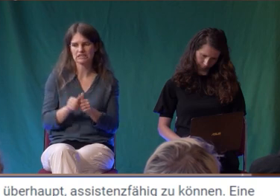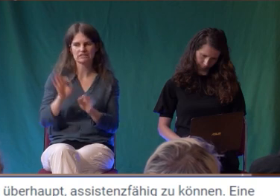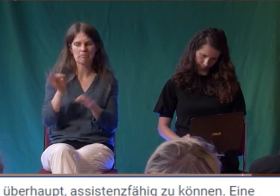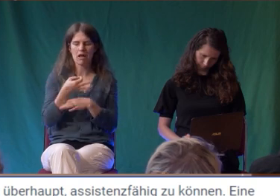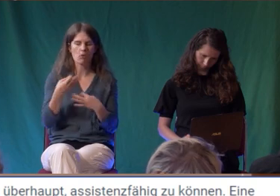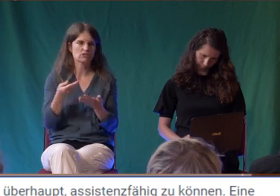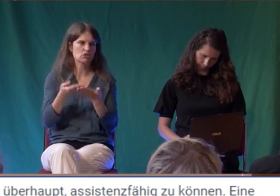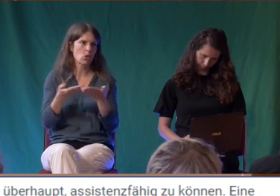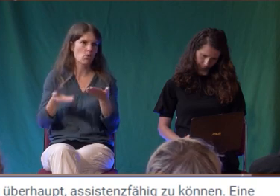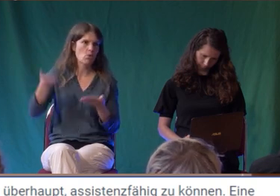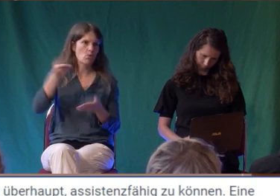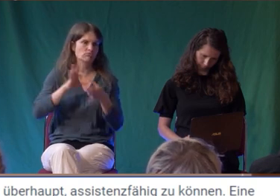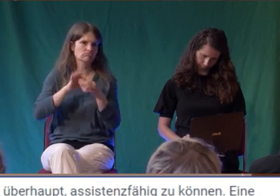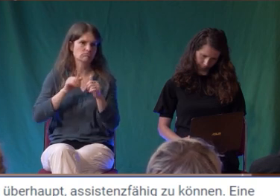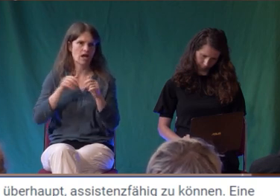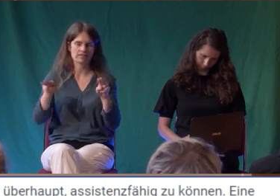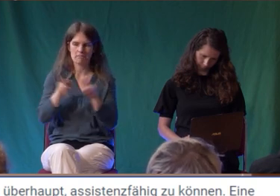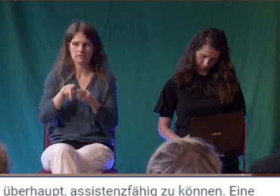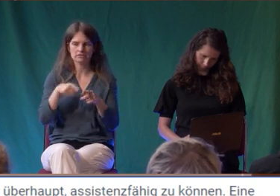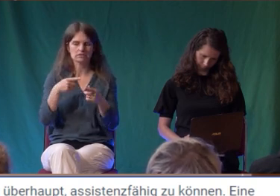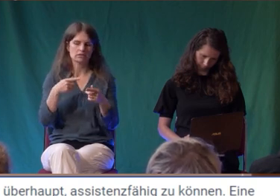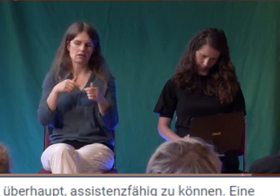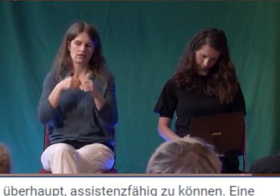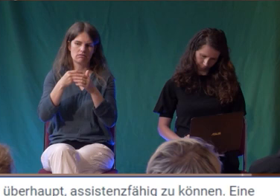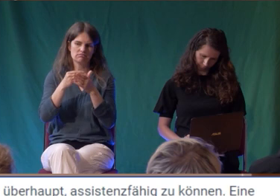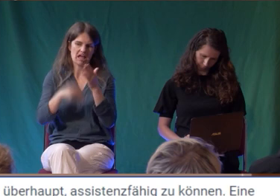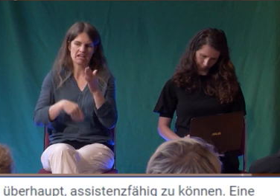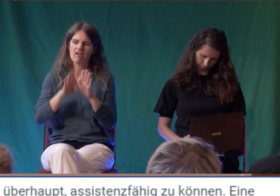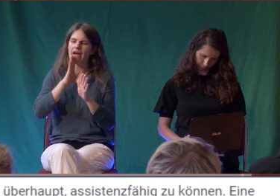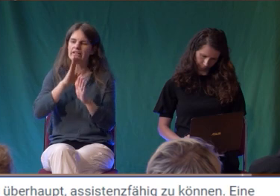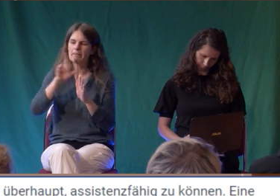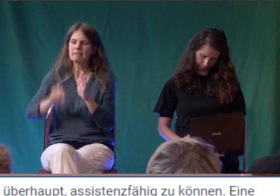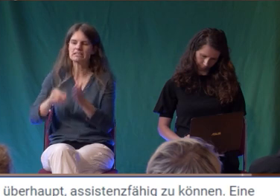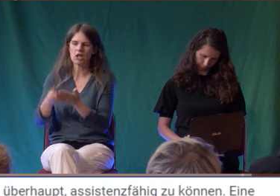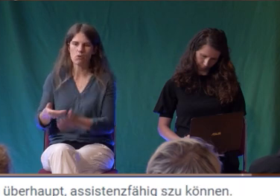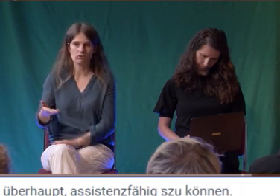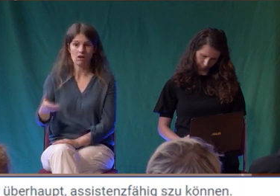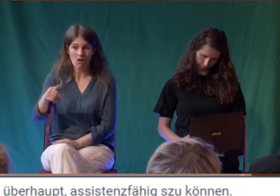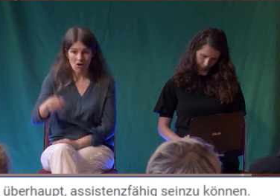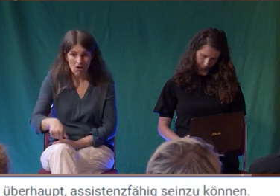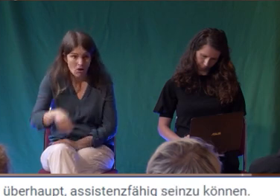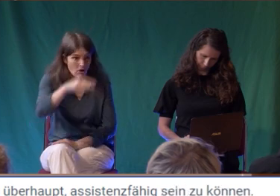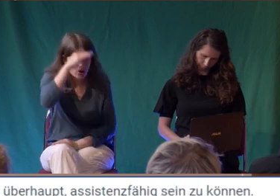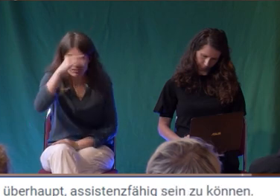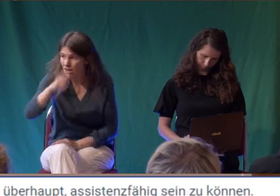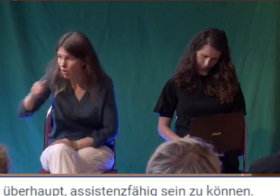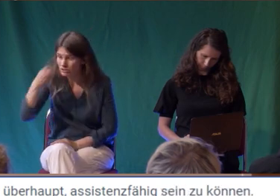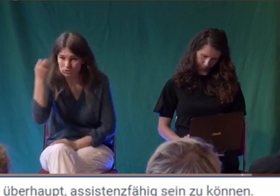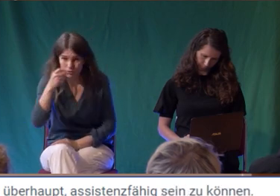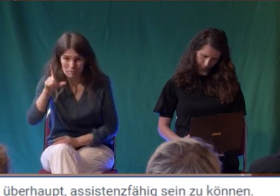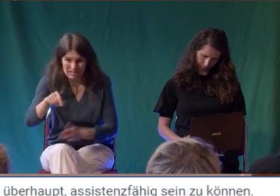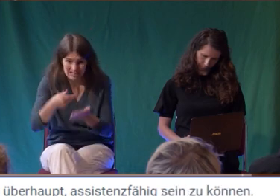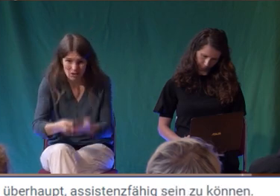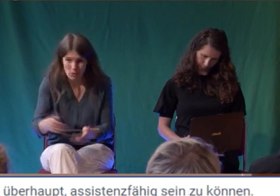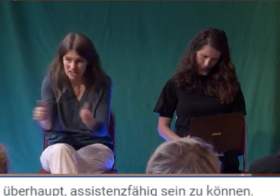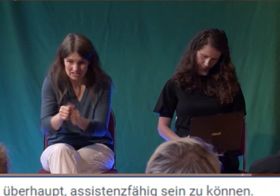kein Tariflohn dann könnt ihr ja Mindestlohn zahlen da findet man heutzutage keine assistenzkräfte